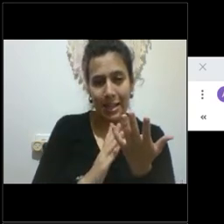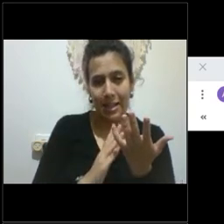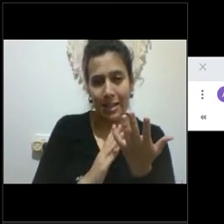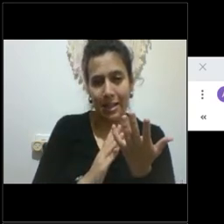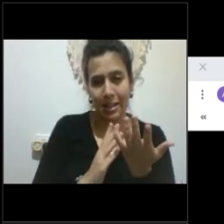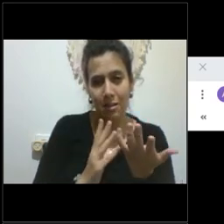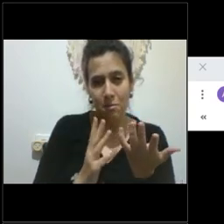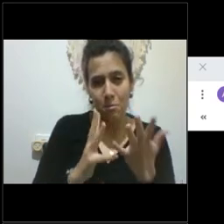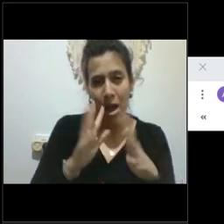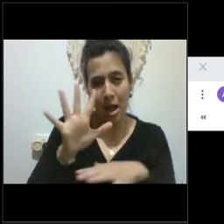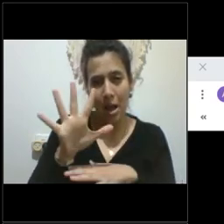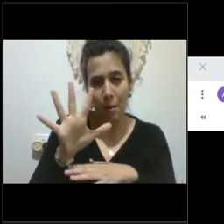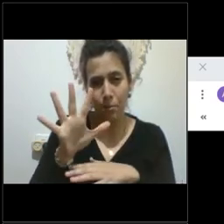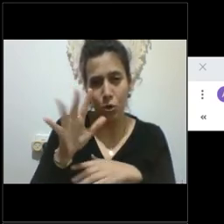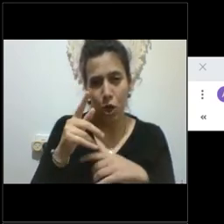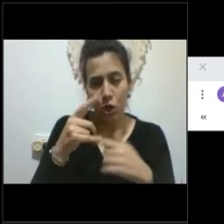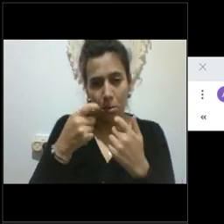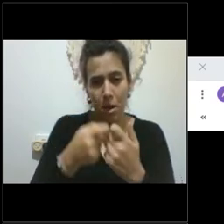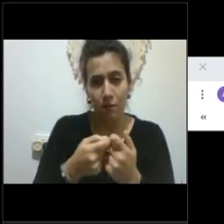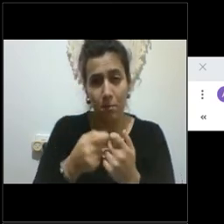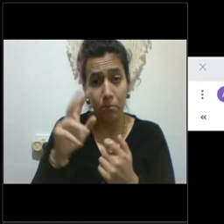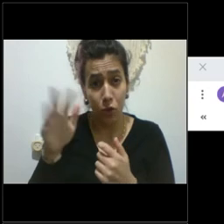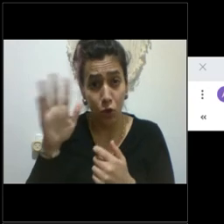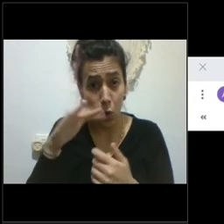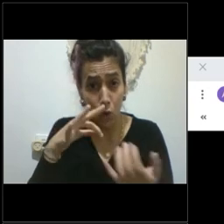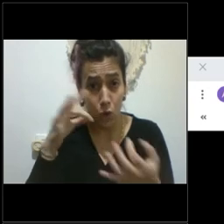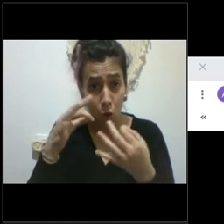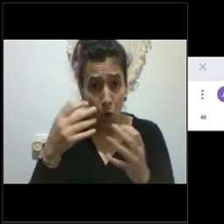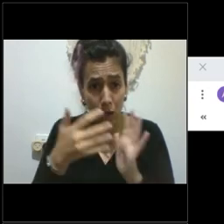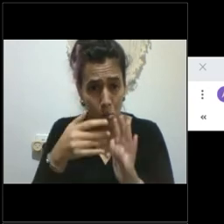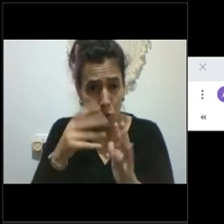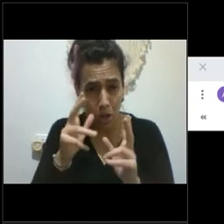חבר'ה, יש עוד שאלות? בואו נראה בצ'אט.